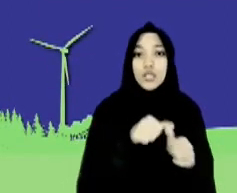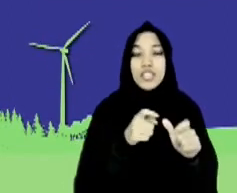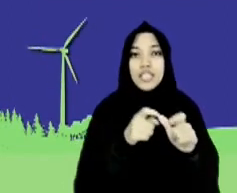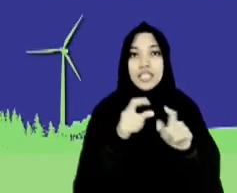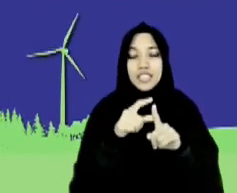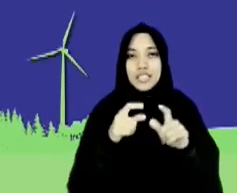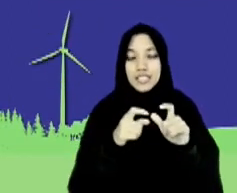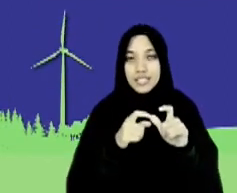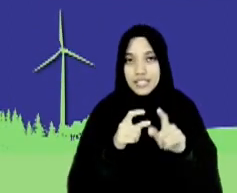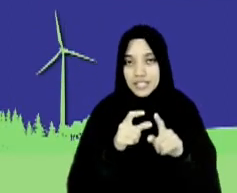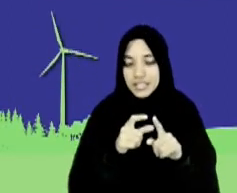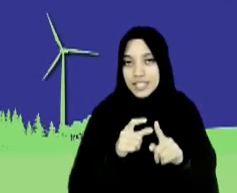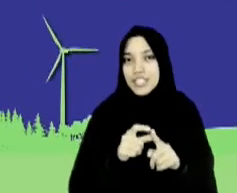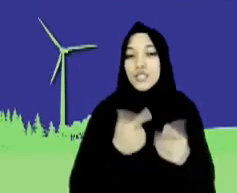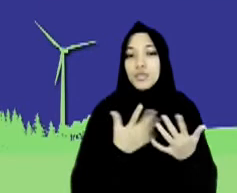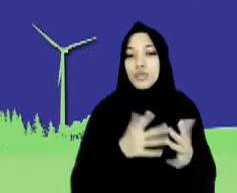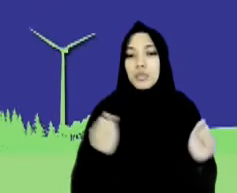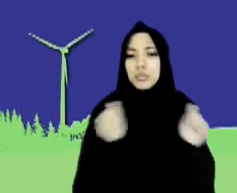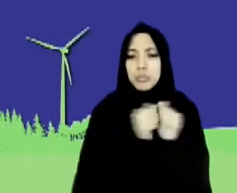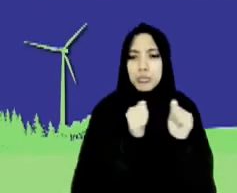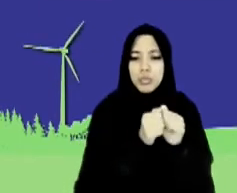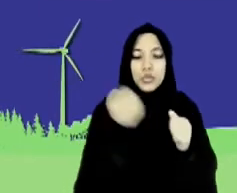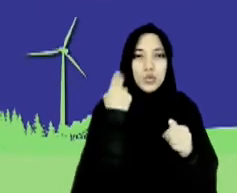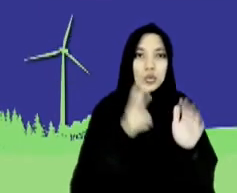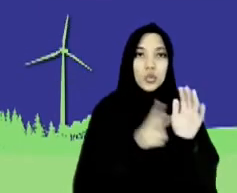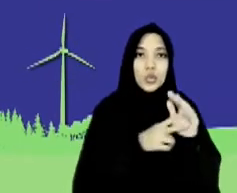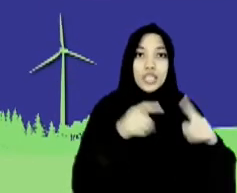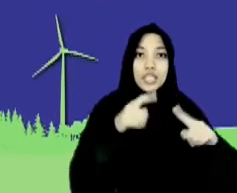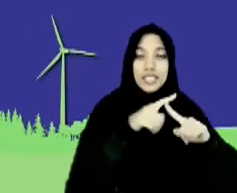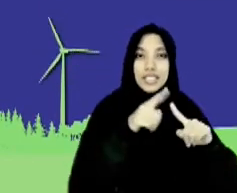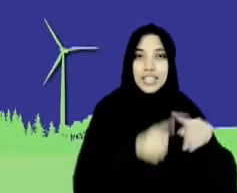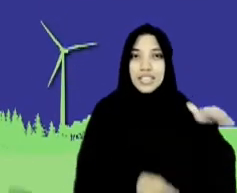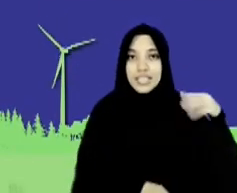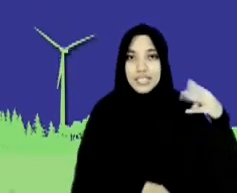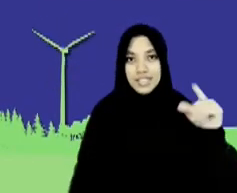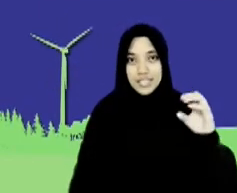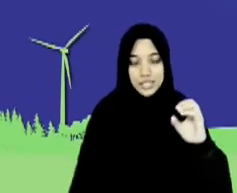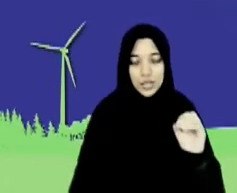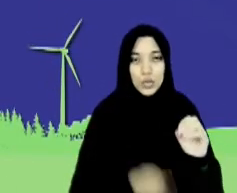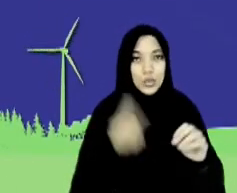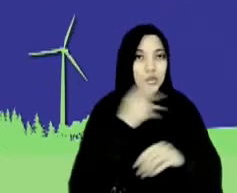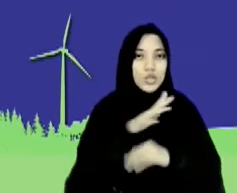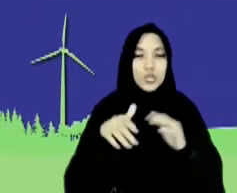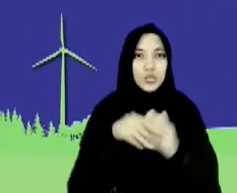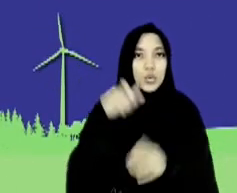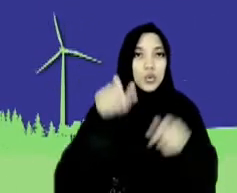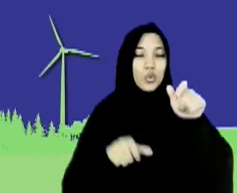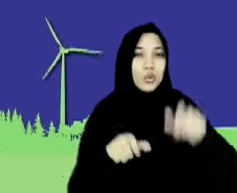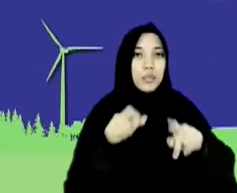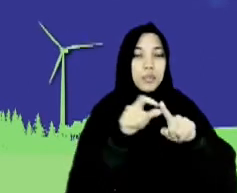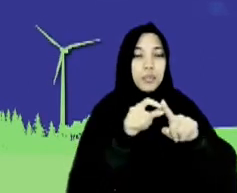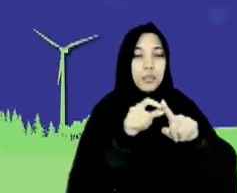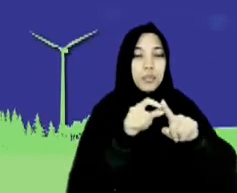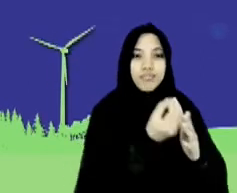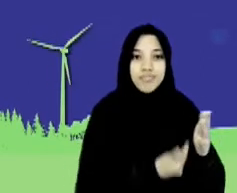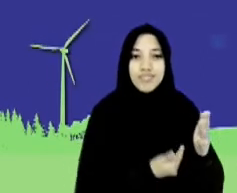untuk menerapkan net Zero untuk semua portofolio konsumen pada tahun50 atau mungkin saja